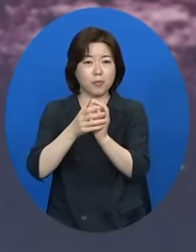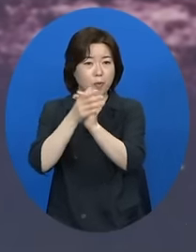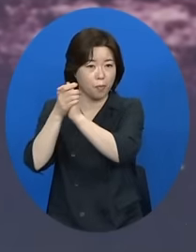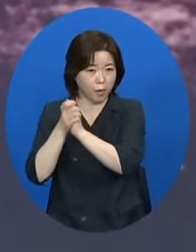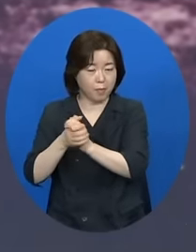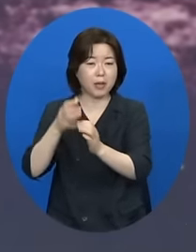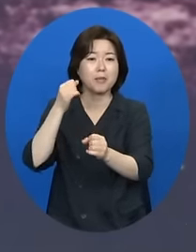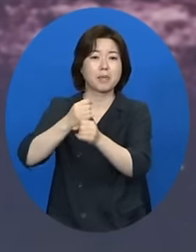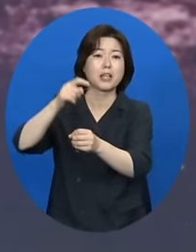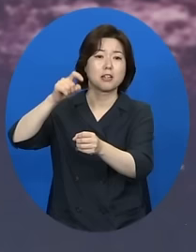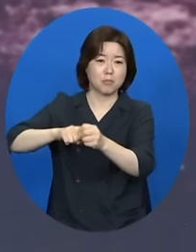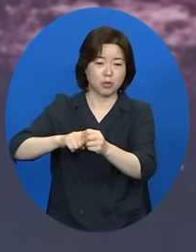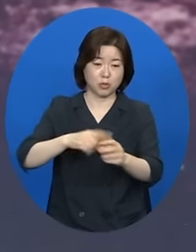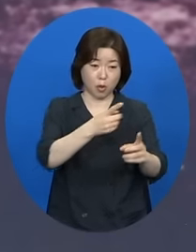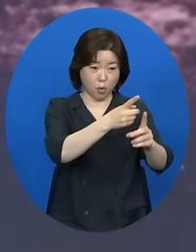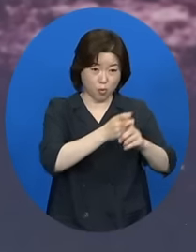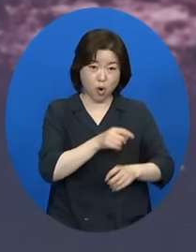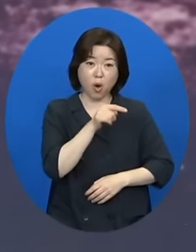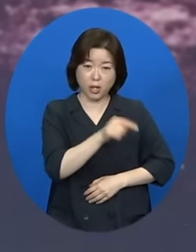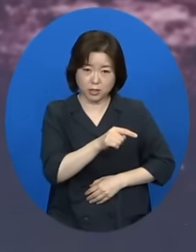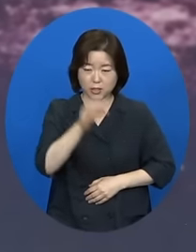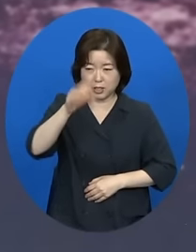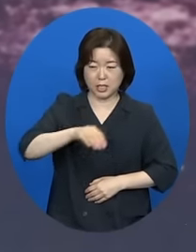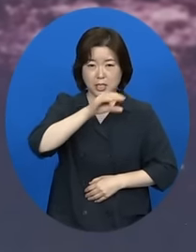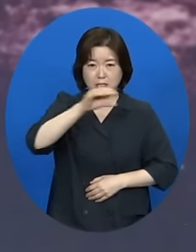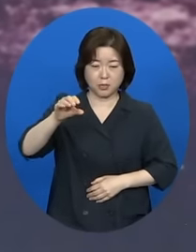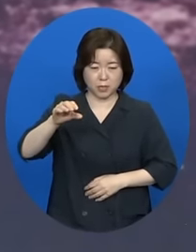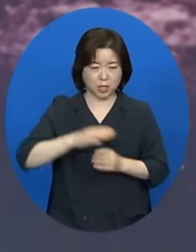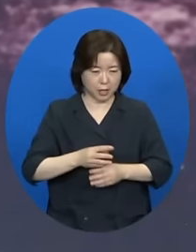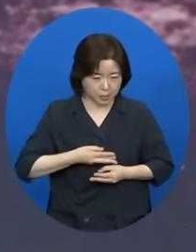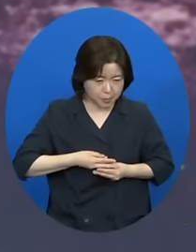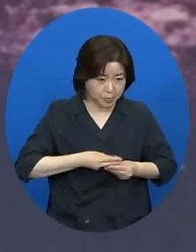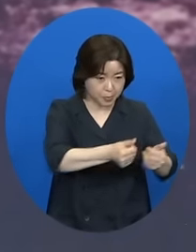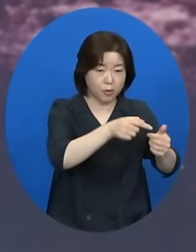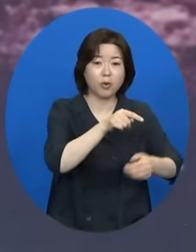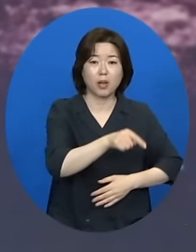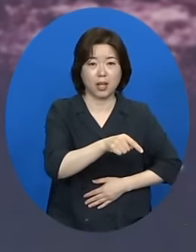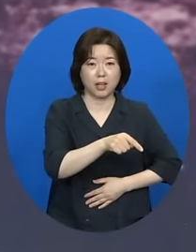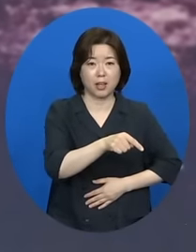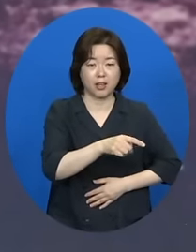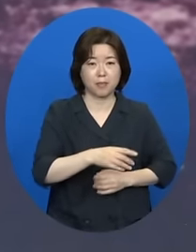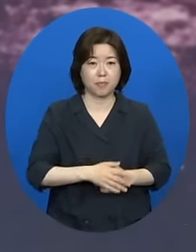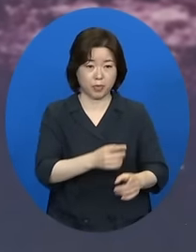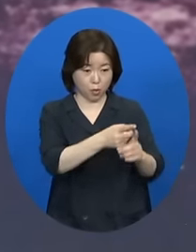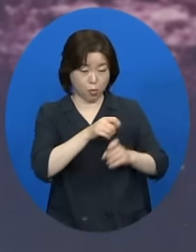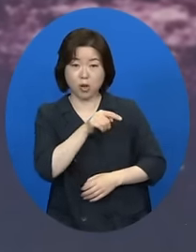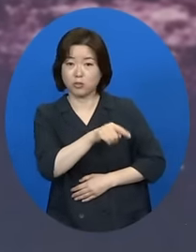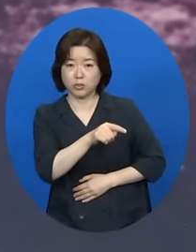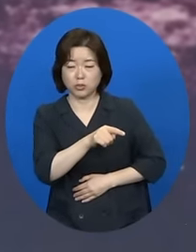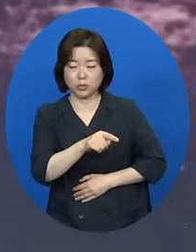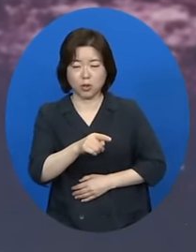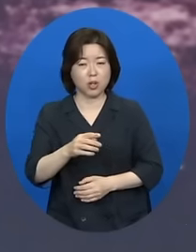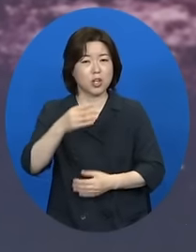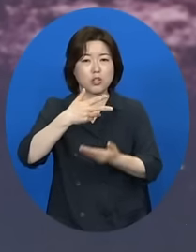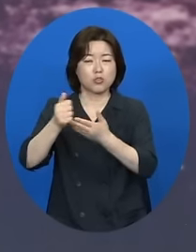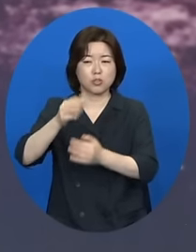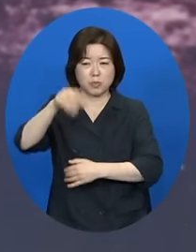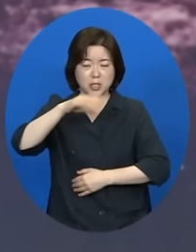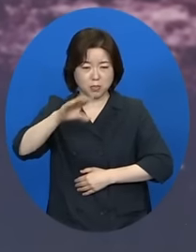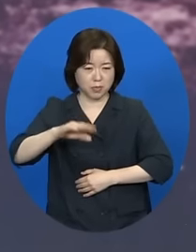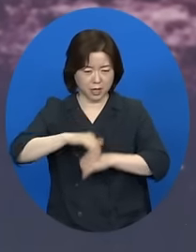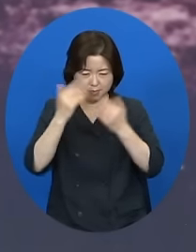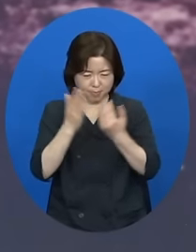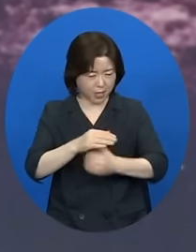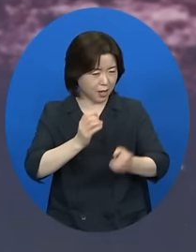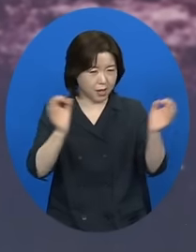하려 하심이라 원수된 것을 십자가로 소멸하시고 원수된 것을 이미 주님께 십자가에서 다